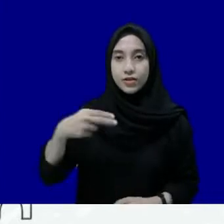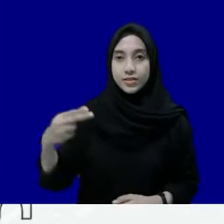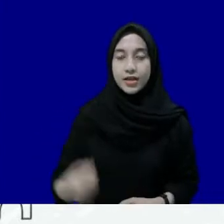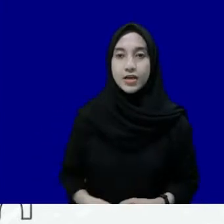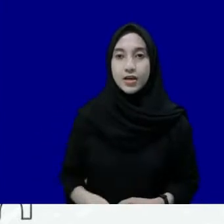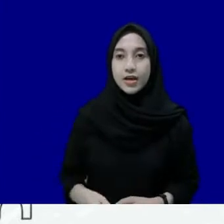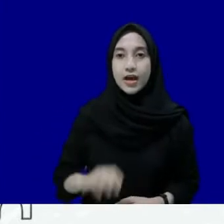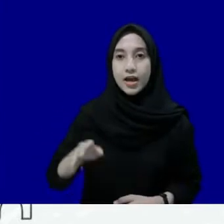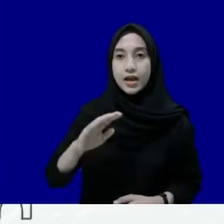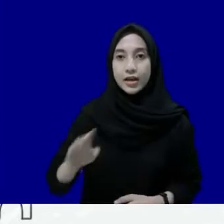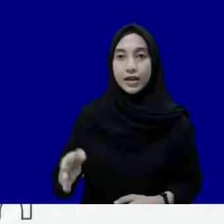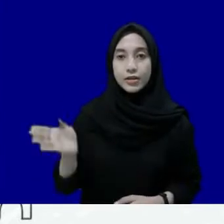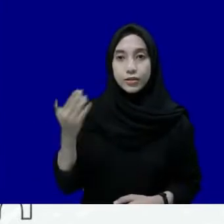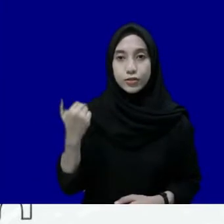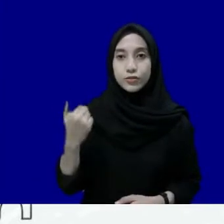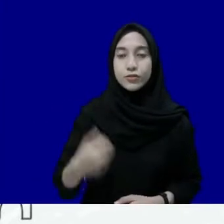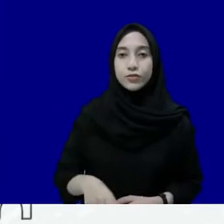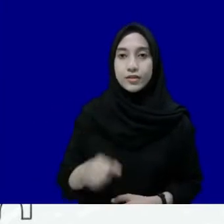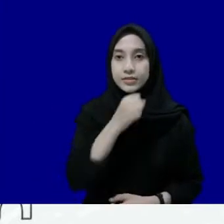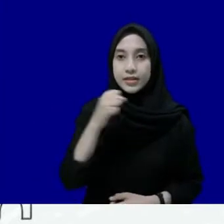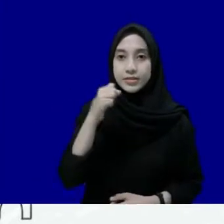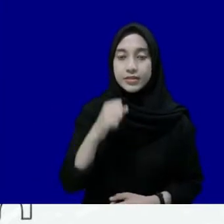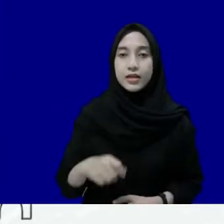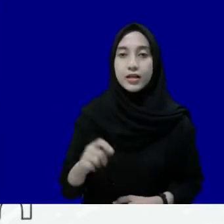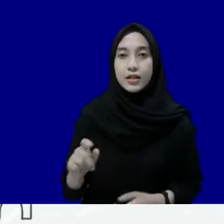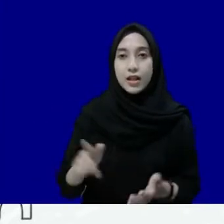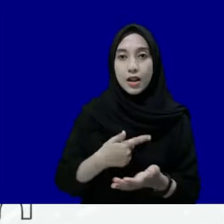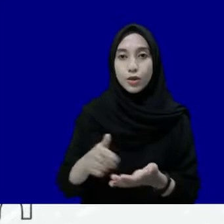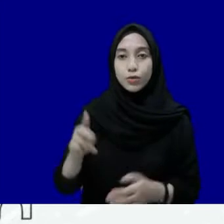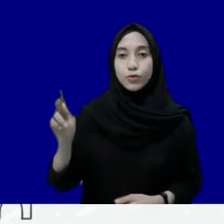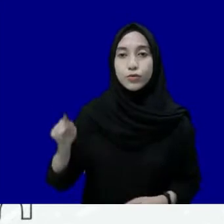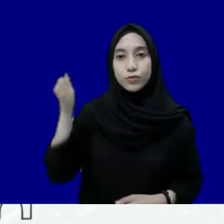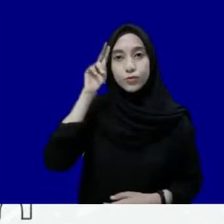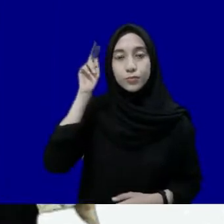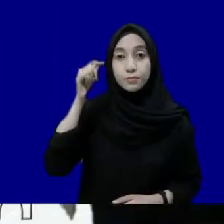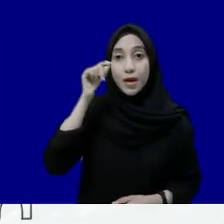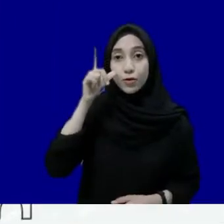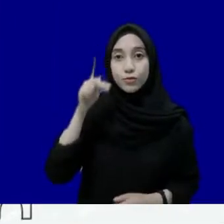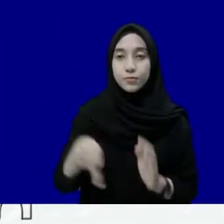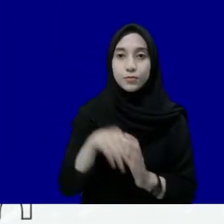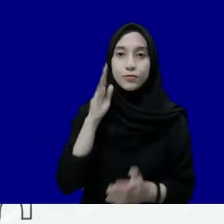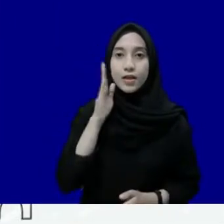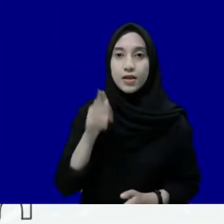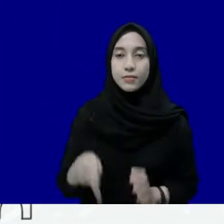menyanyikan lagu Bangun Pemuda Pemudi. Anak-anak semua bisa? Yuk kita nyanyi sama-sama.